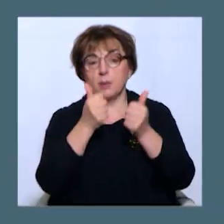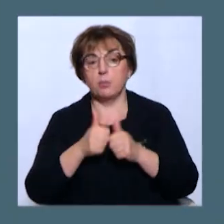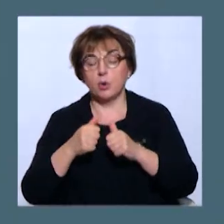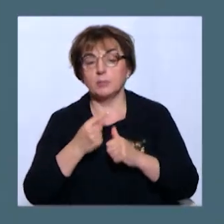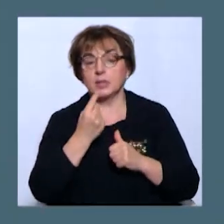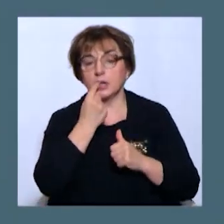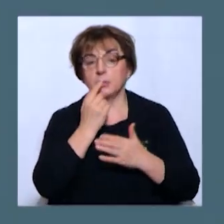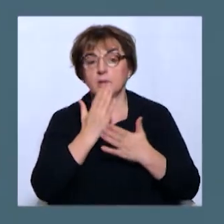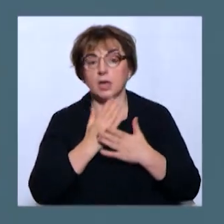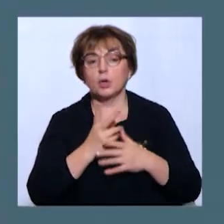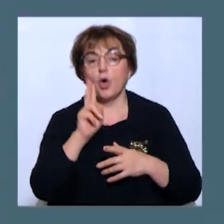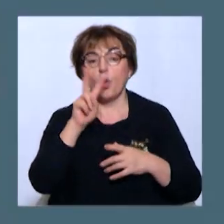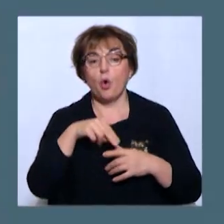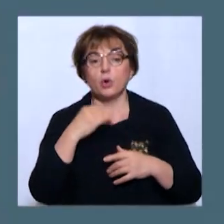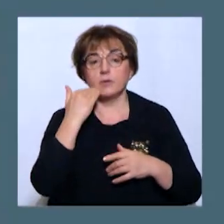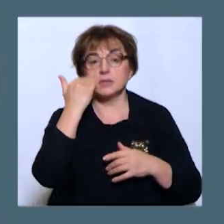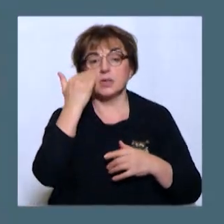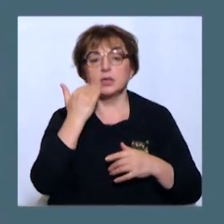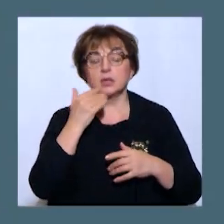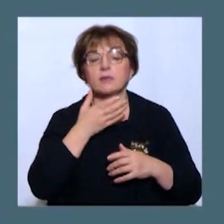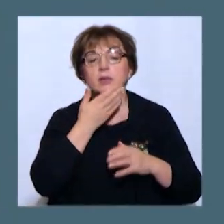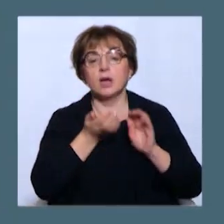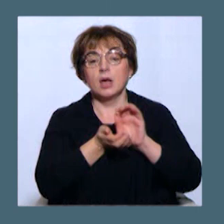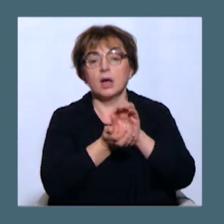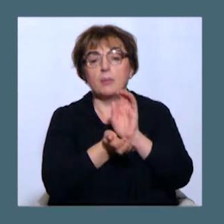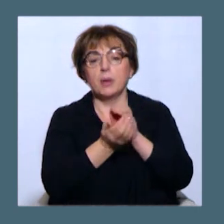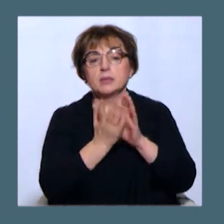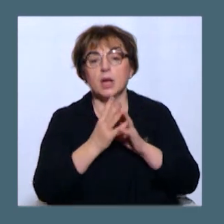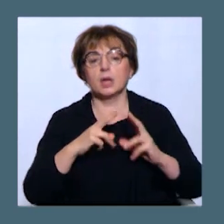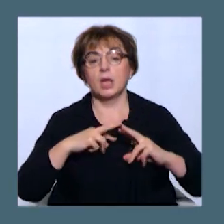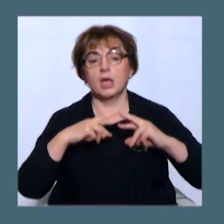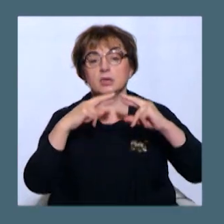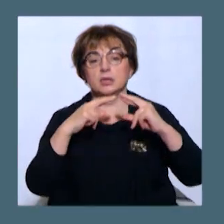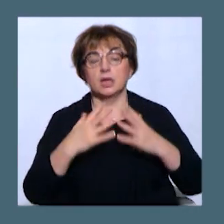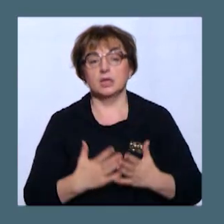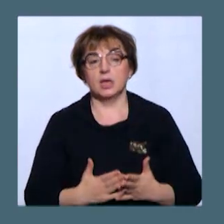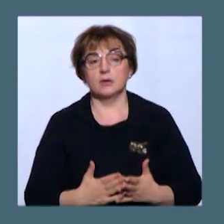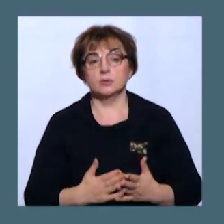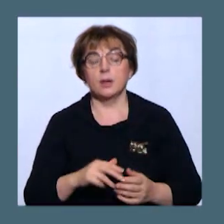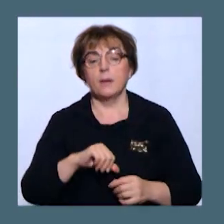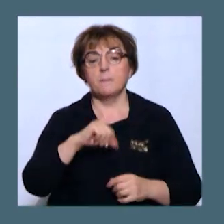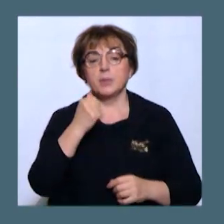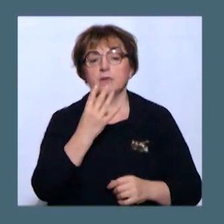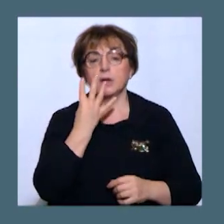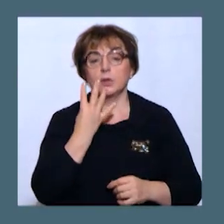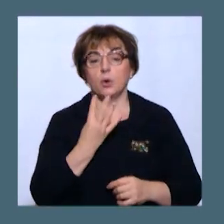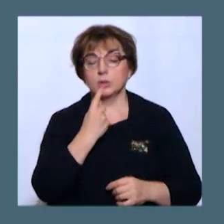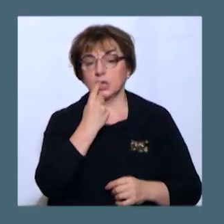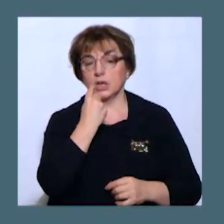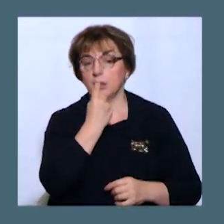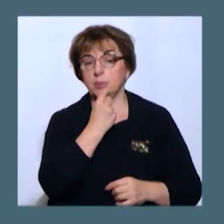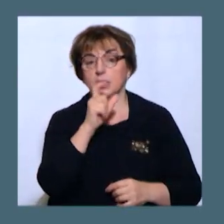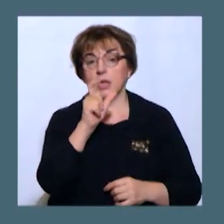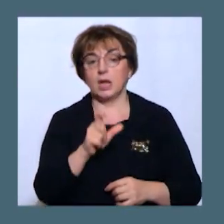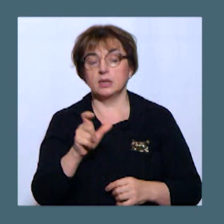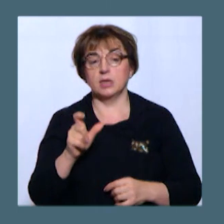არის ორივე ყბაზე კბილების რაოდენობა ერთნაირია. პირველი 4 კბილი